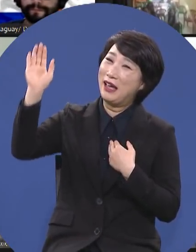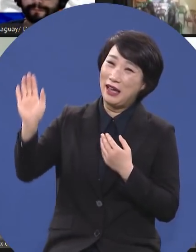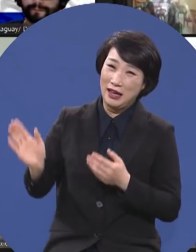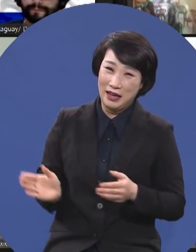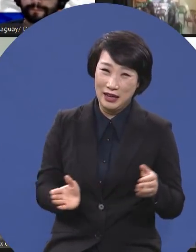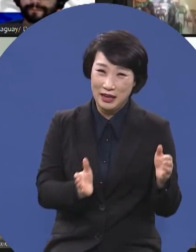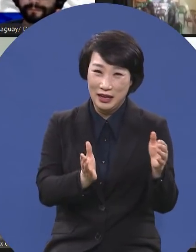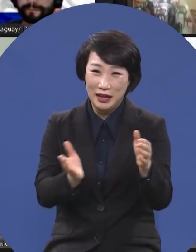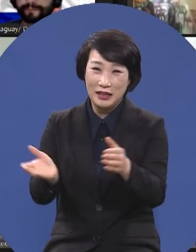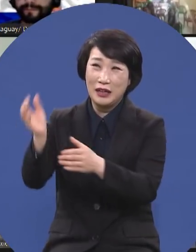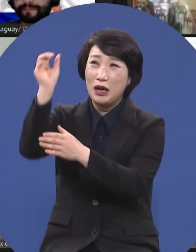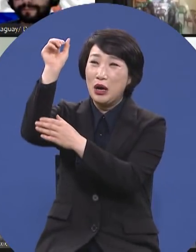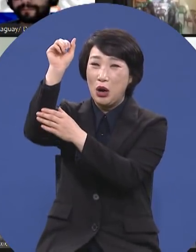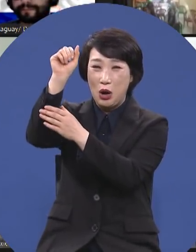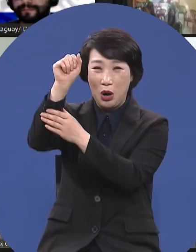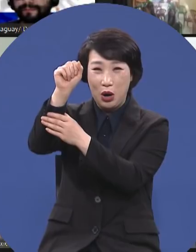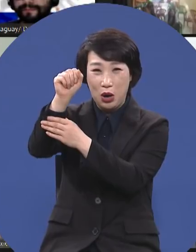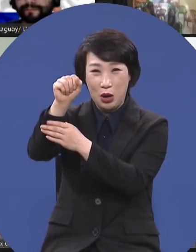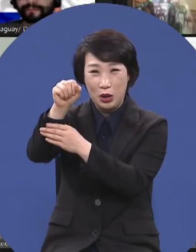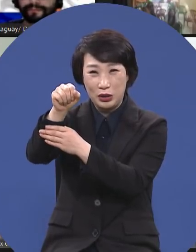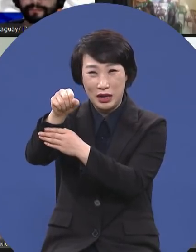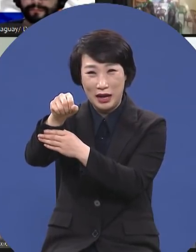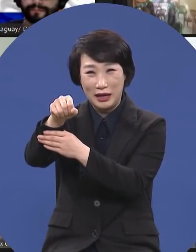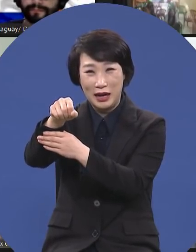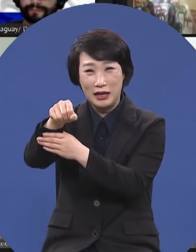영광의 길